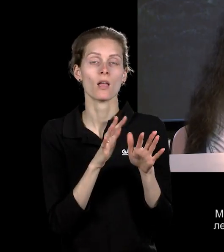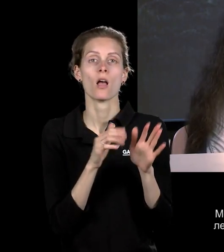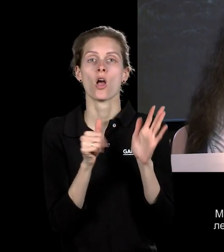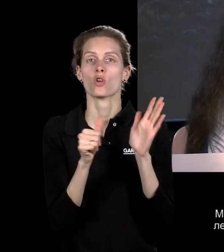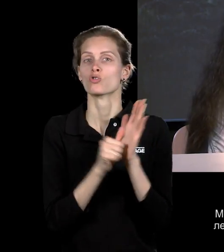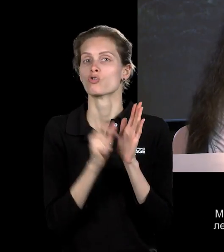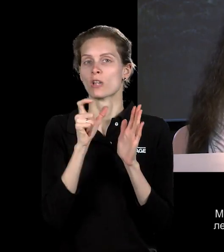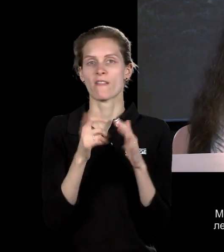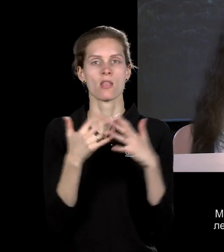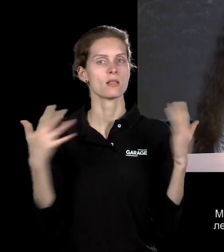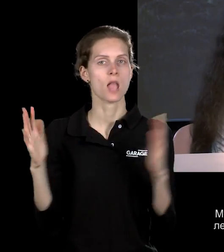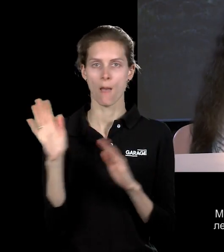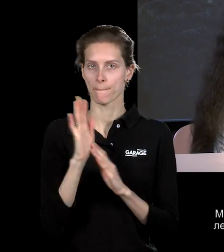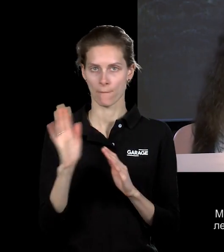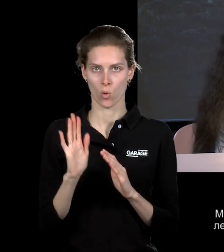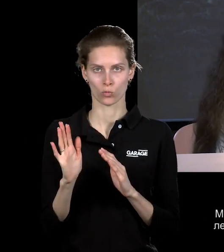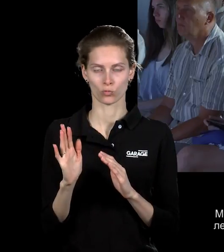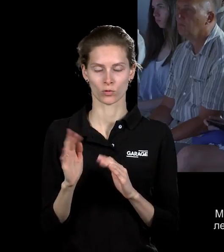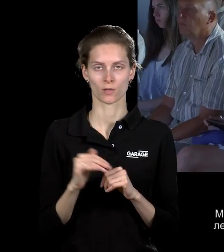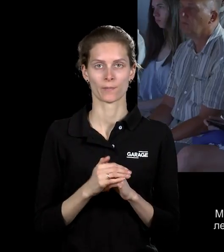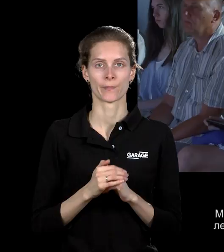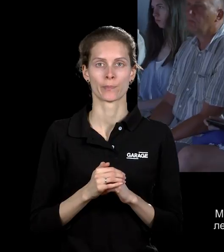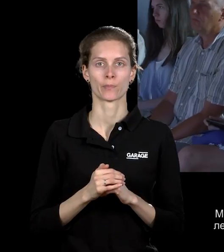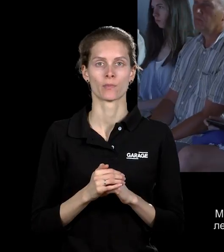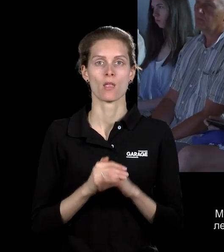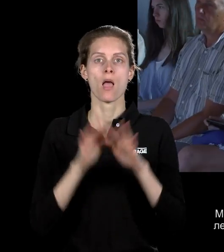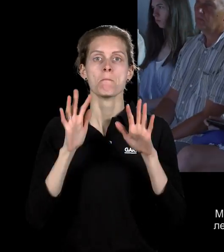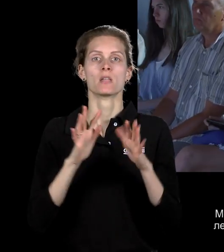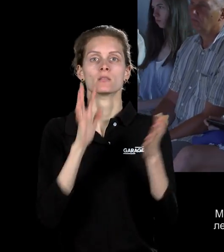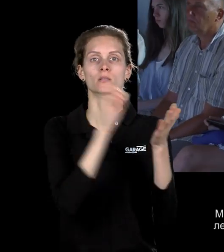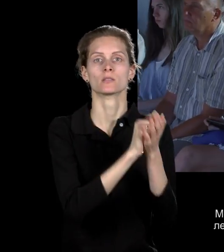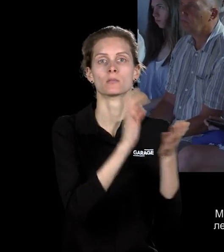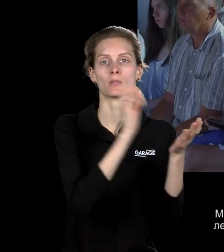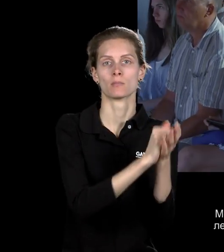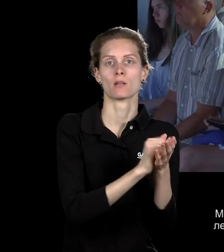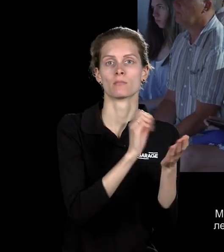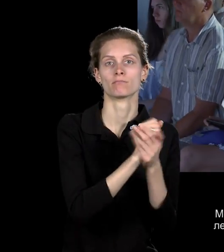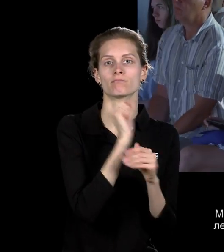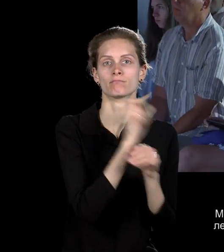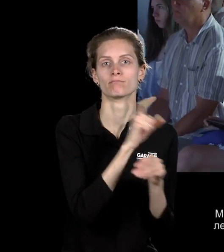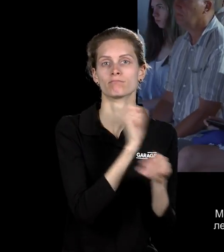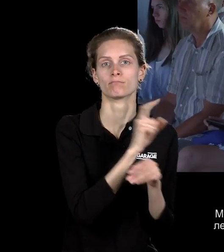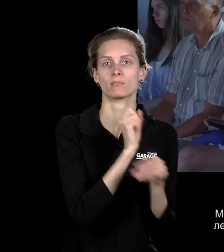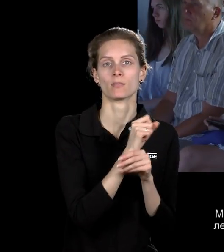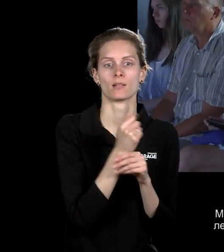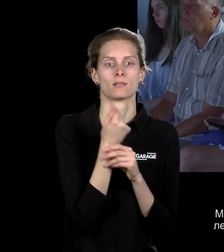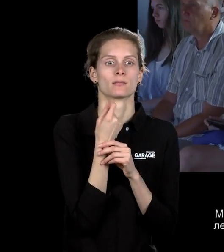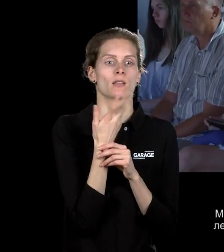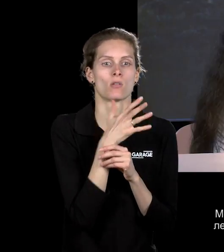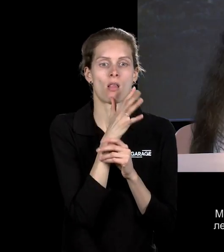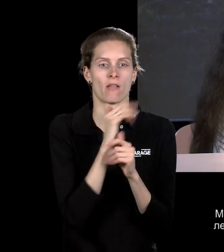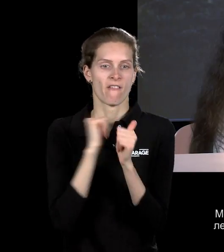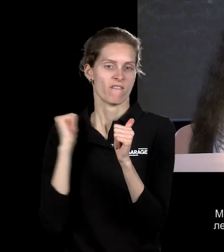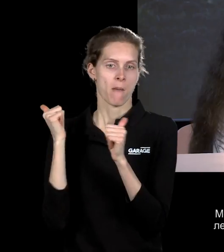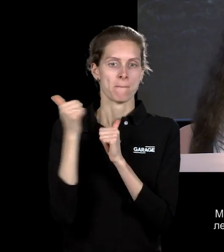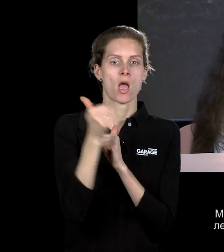человек. Места в этом для посещения забронированы, надо было бронировать там чуть ли не за несколько лет вперед,